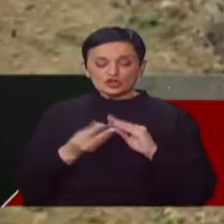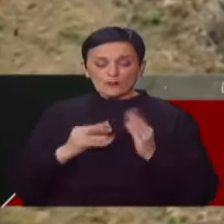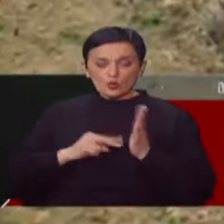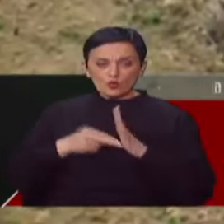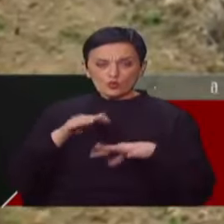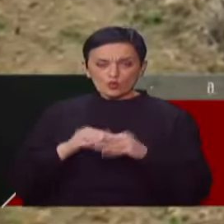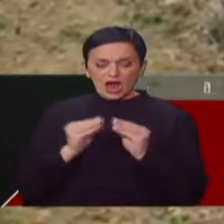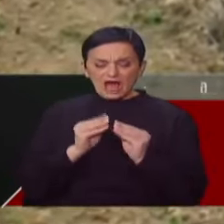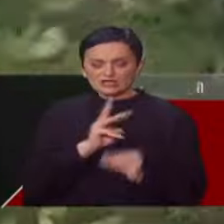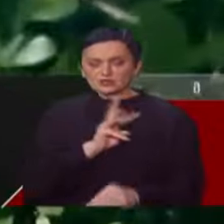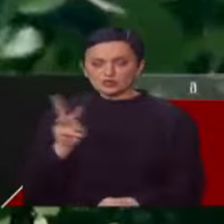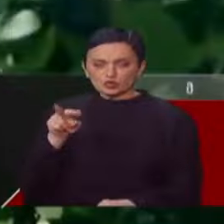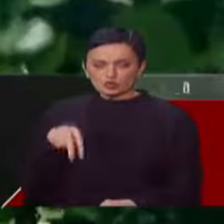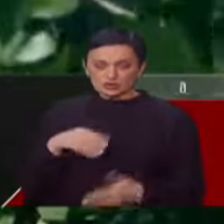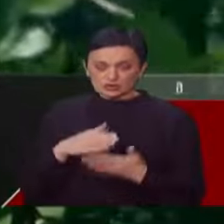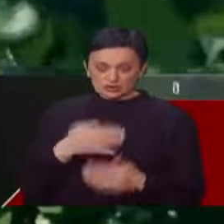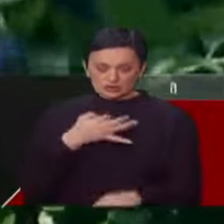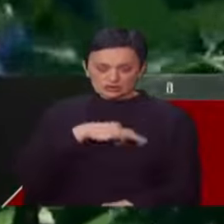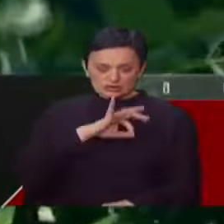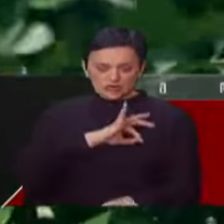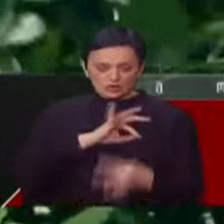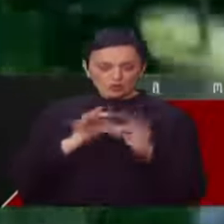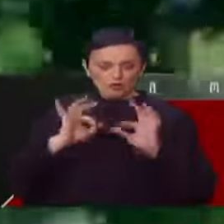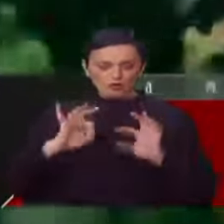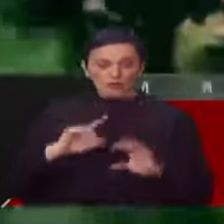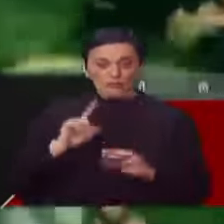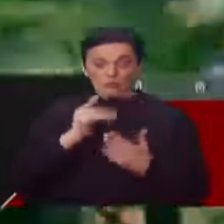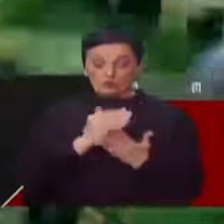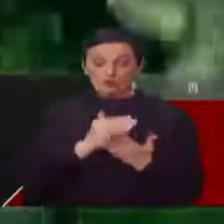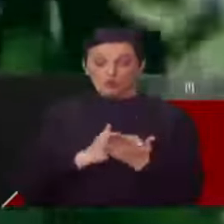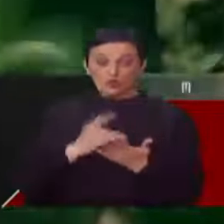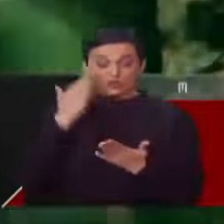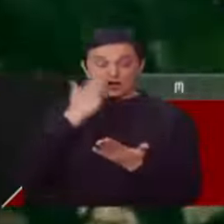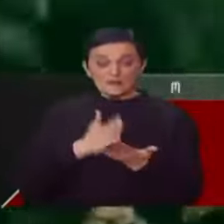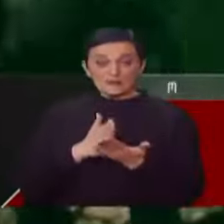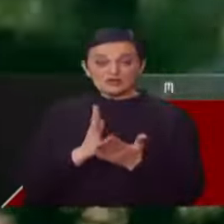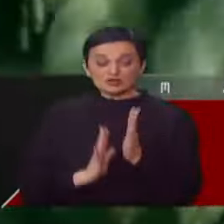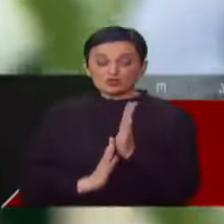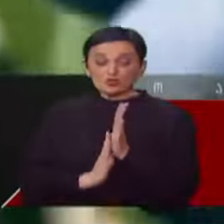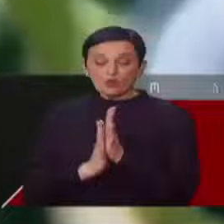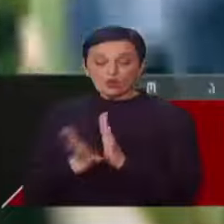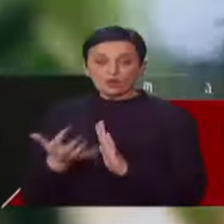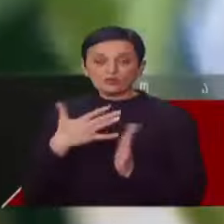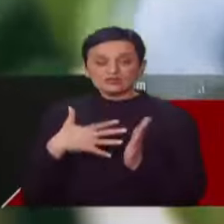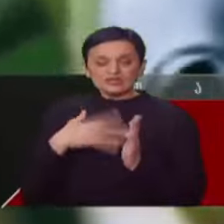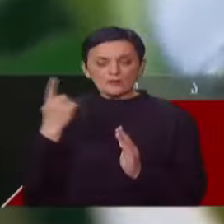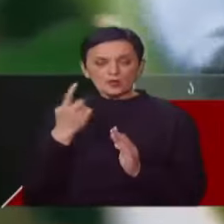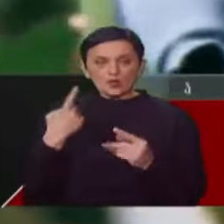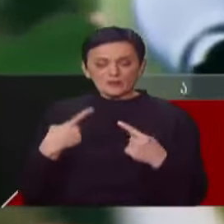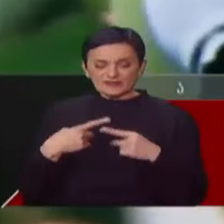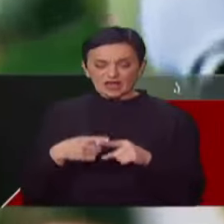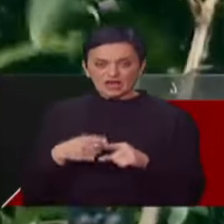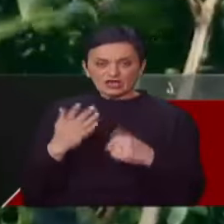კი 10 მილიონი ლარია. Სააგენტოში განმარტავენ, რომ პროგრამის მიზანს მოსავლის ამღებს სასოფლო სამეურნეო